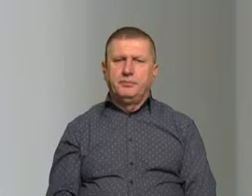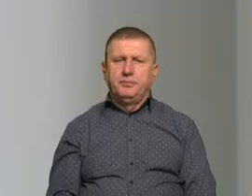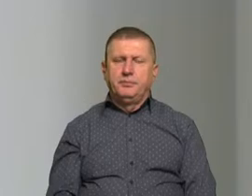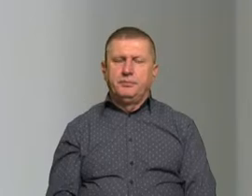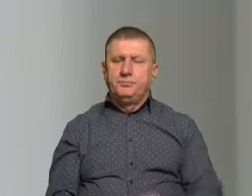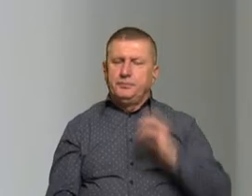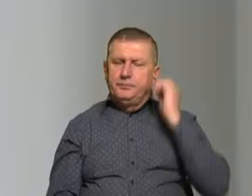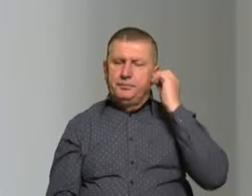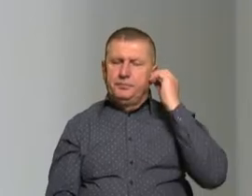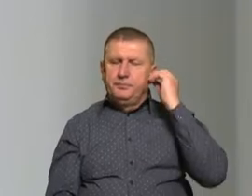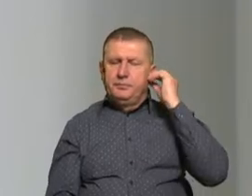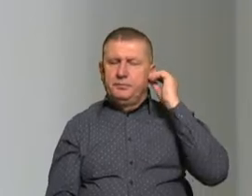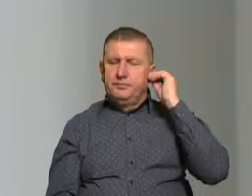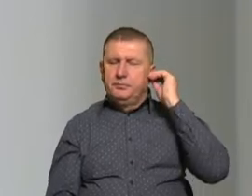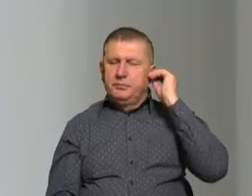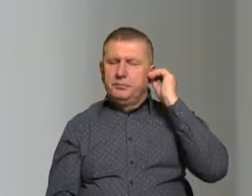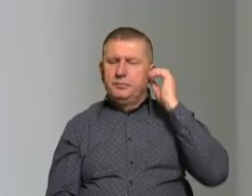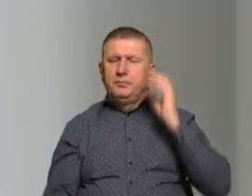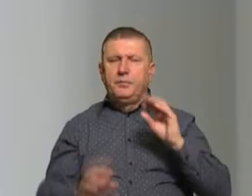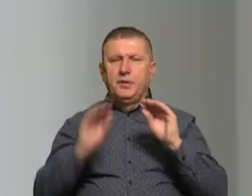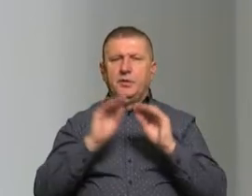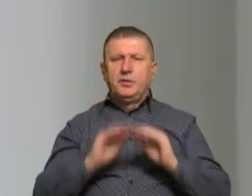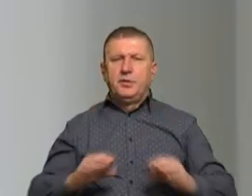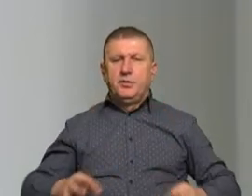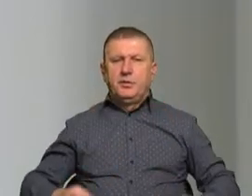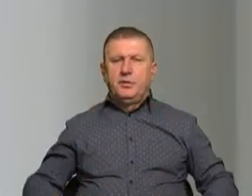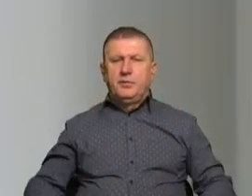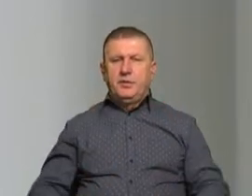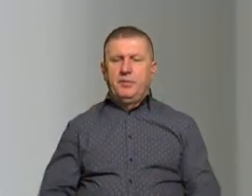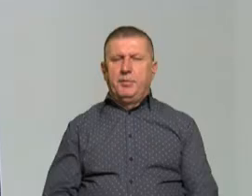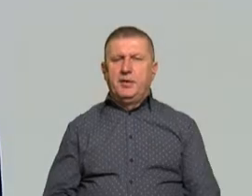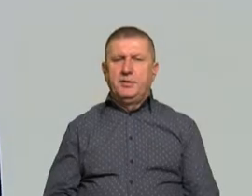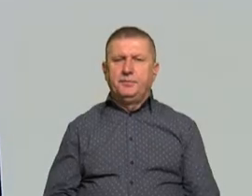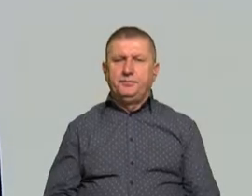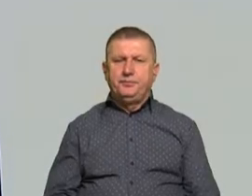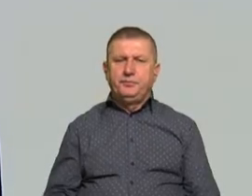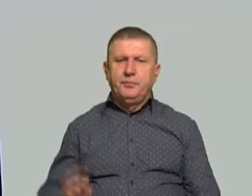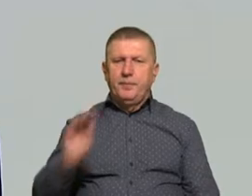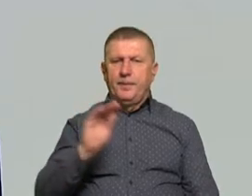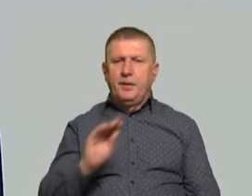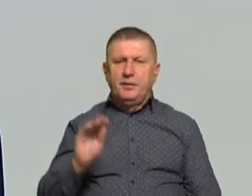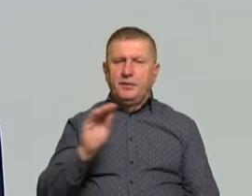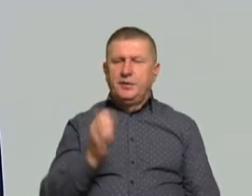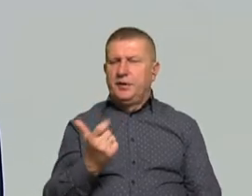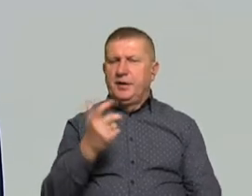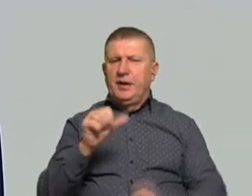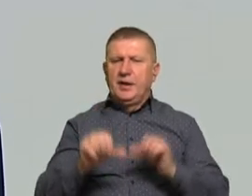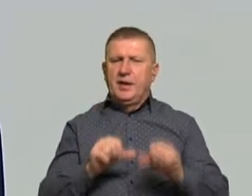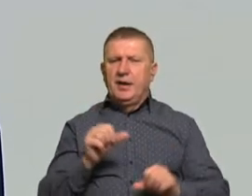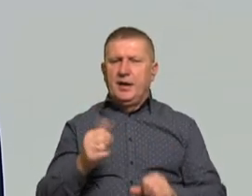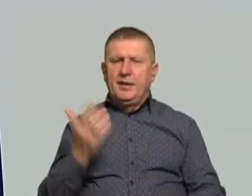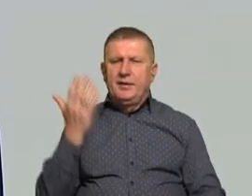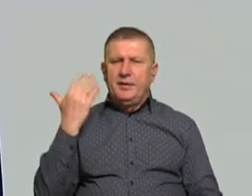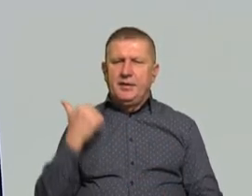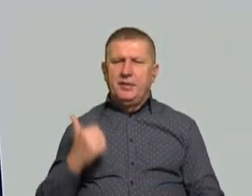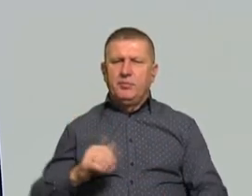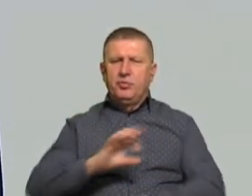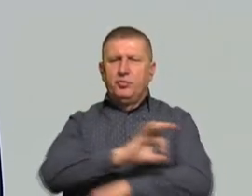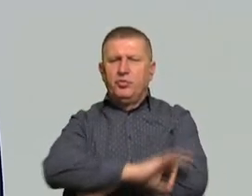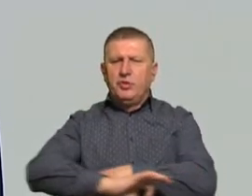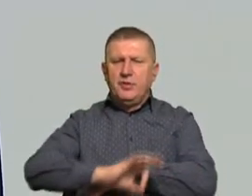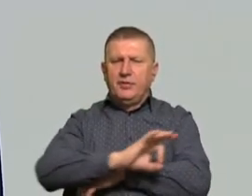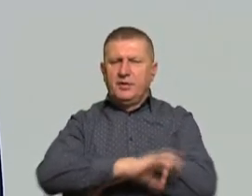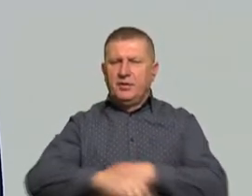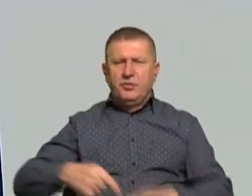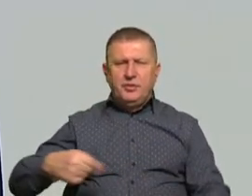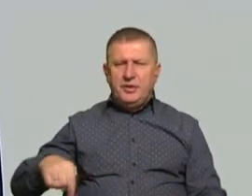Klimaszewski. Szanowni państwo, jeszcze parę lat temu nie było żadnego uniwersytetu, teraz są dwa.